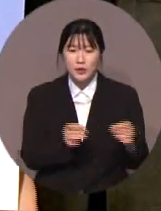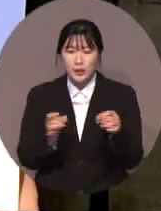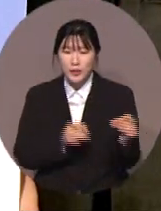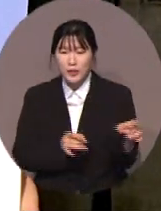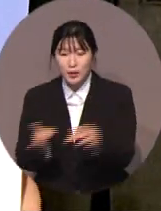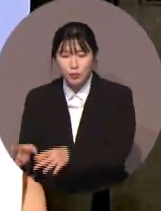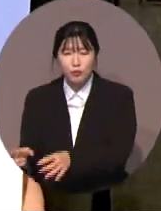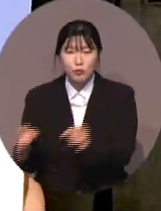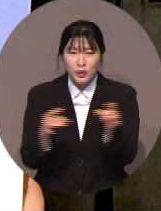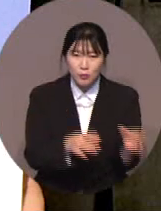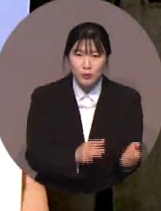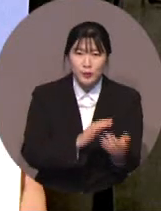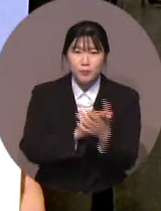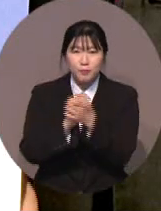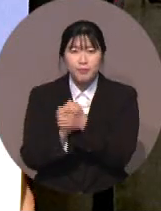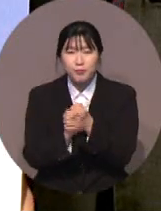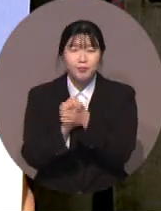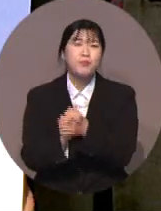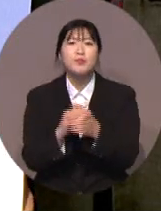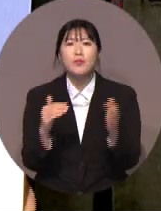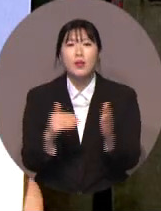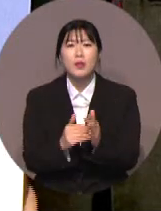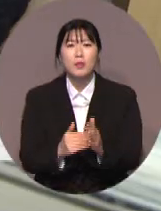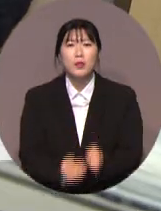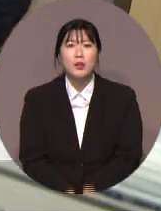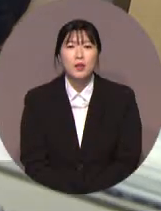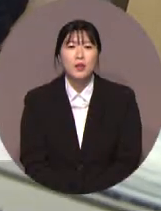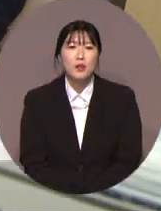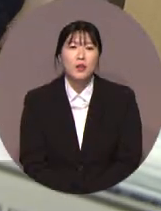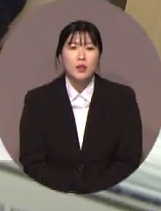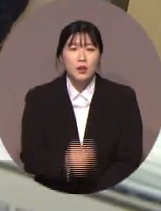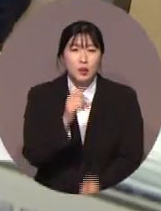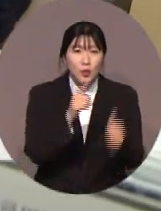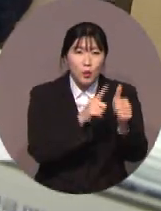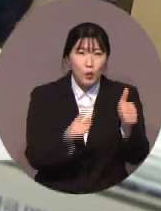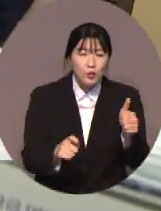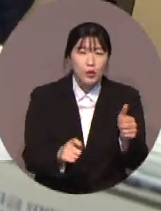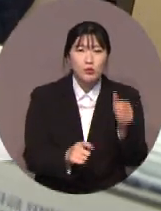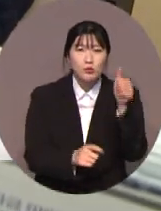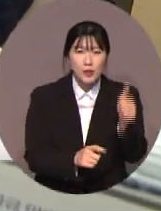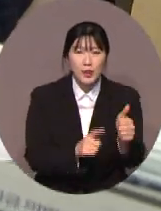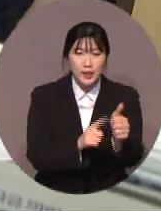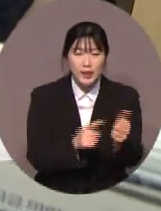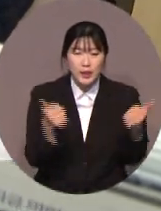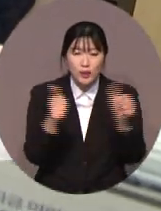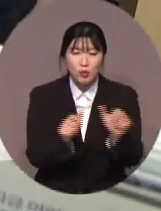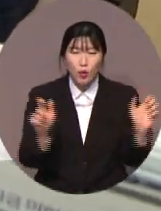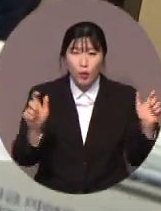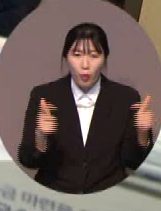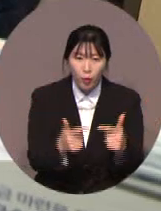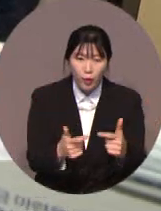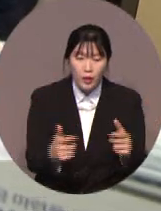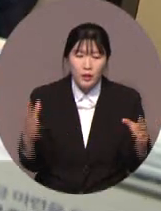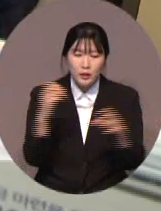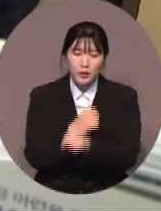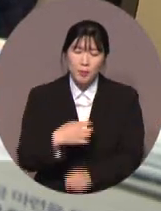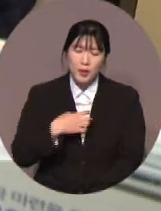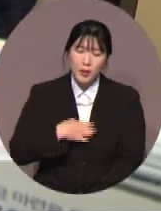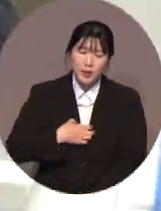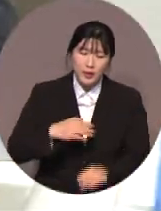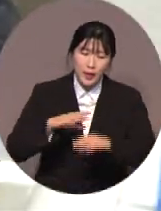시행을 계기로 서로 기부금을 주고받았습니다 이용록 홍성군수는 인구 감소와 지역 소멸의 위기를